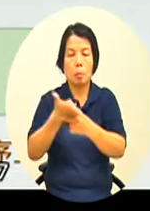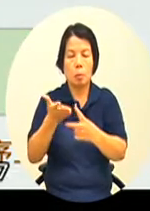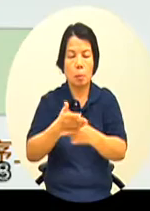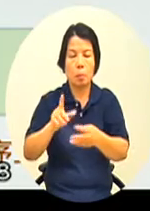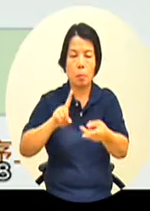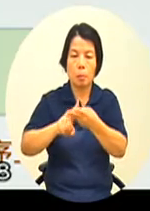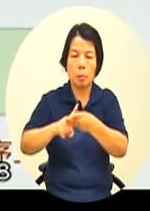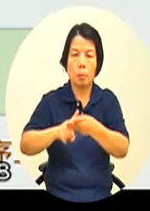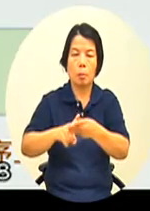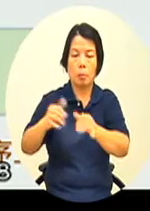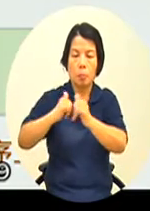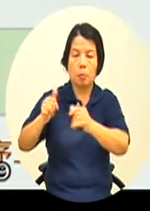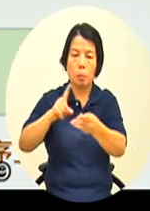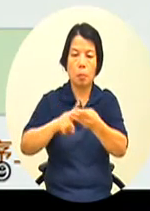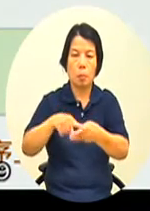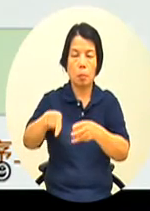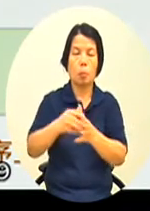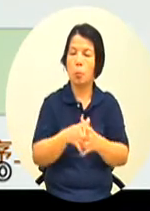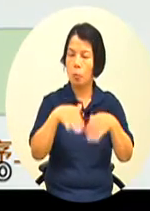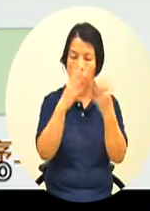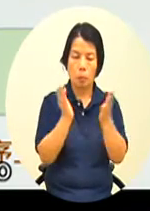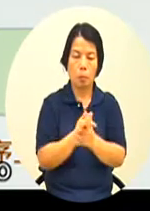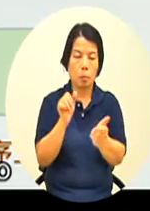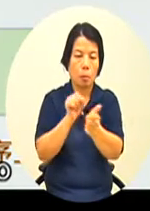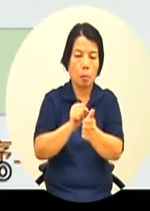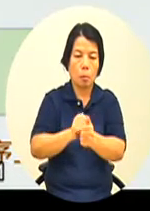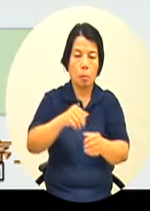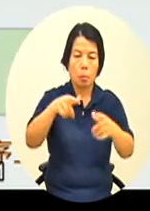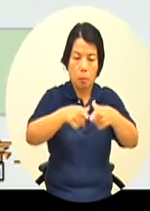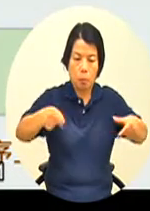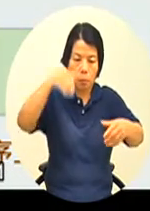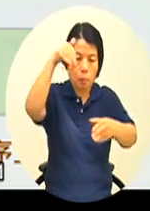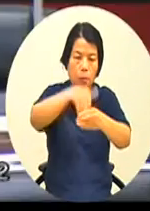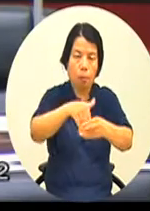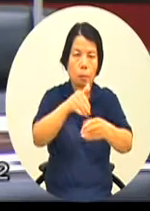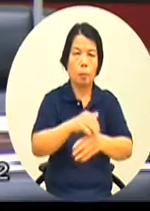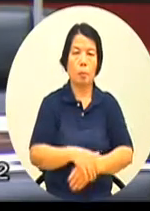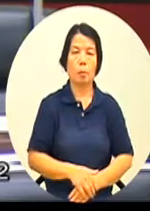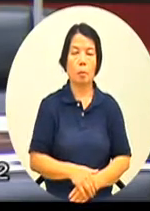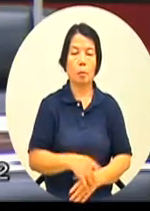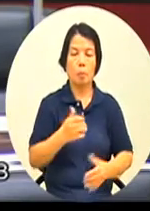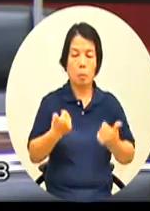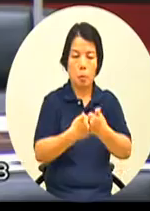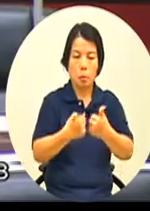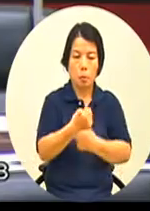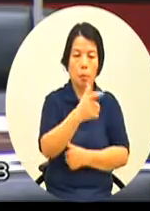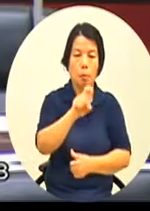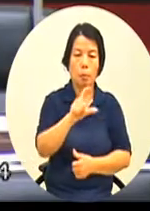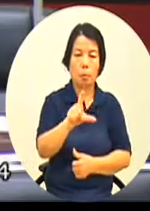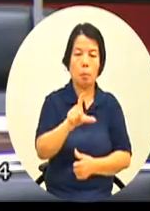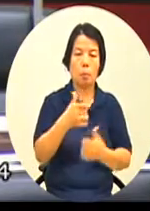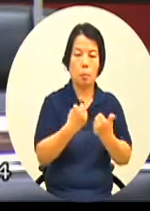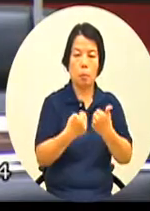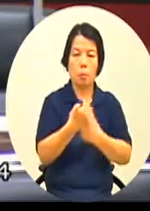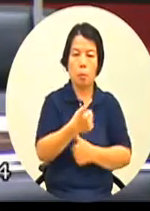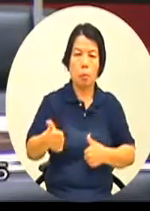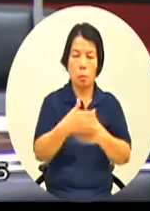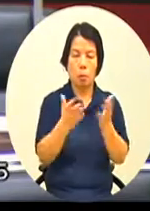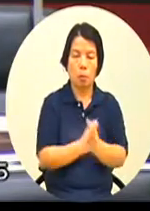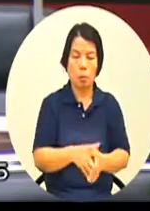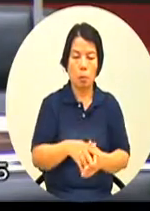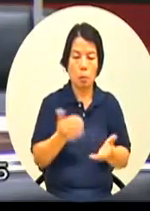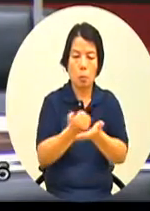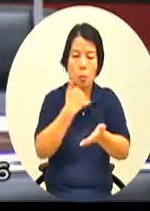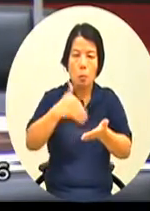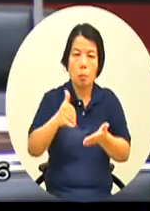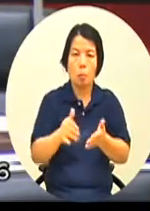呢？用投票，投票来决定输赢。换句话说呢，议会66个议员审预算审法案，如果意